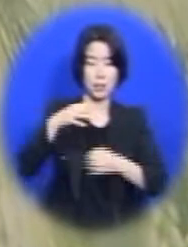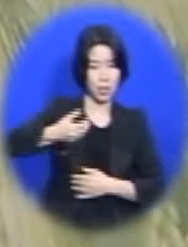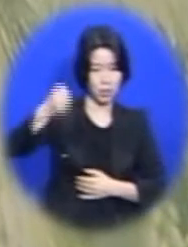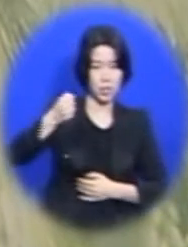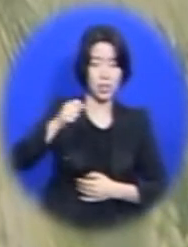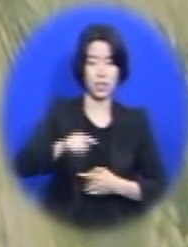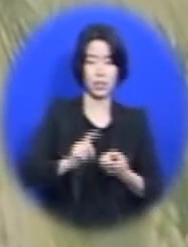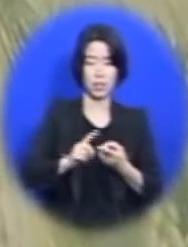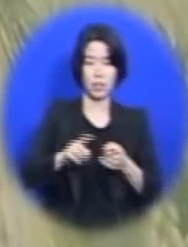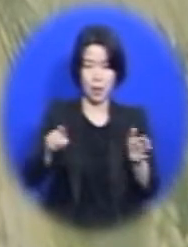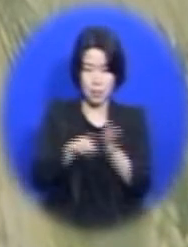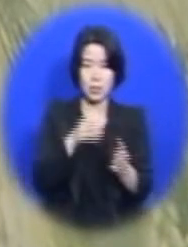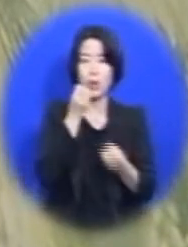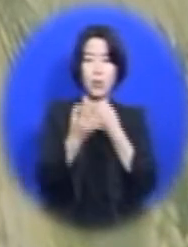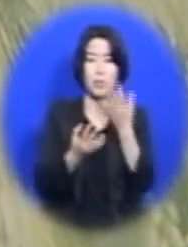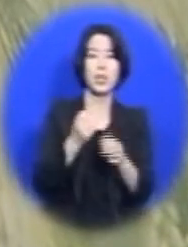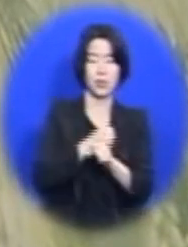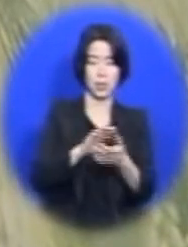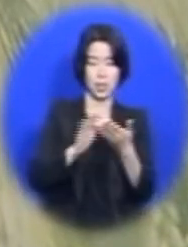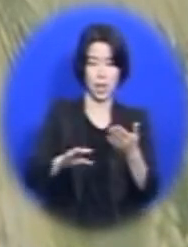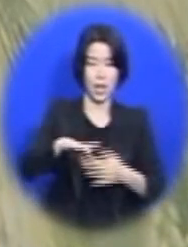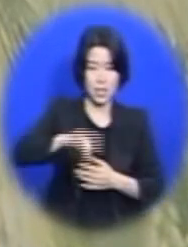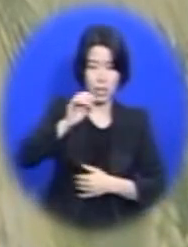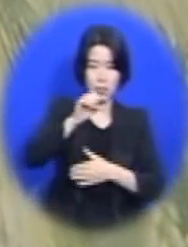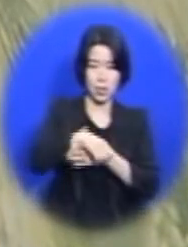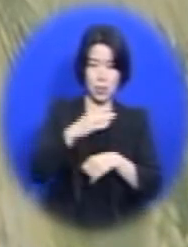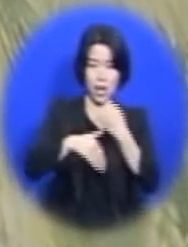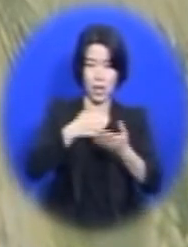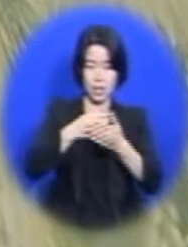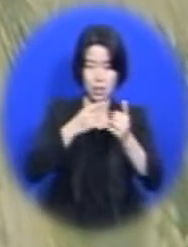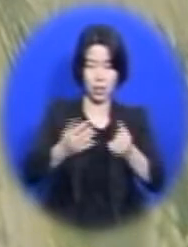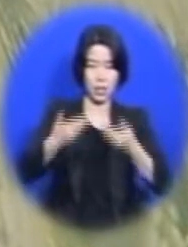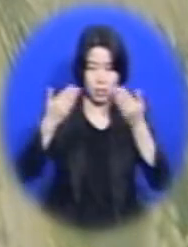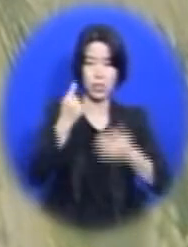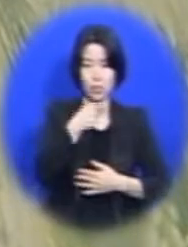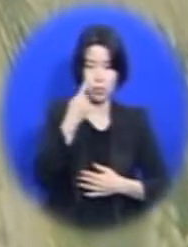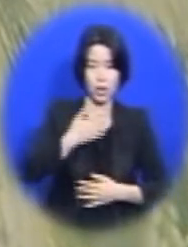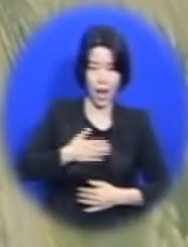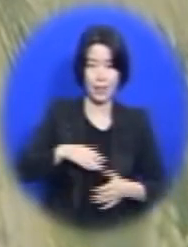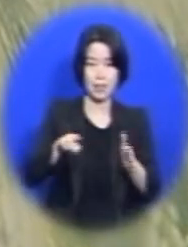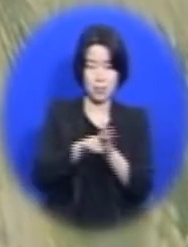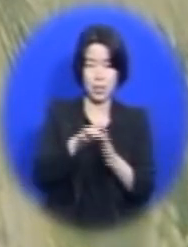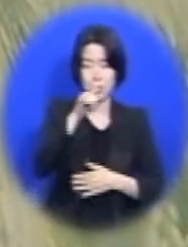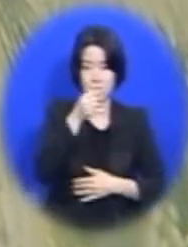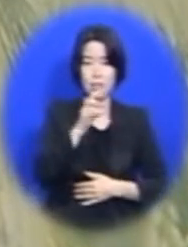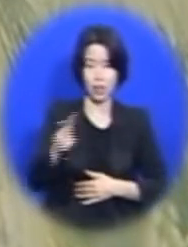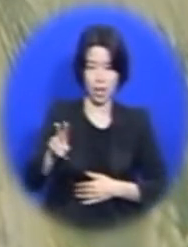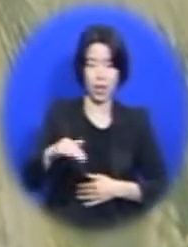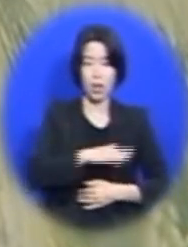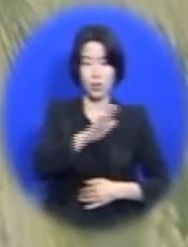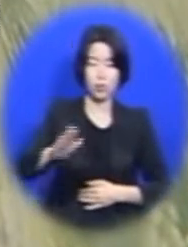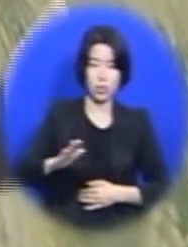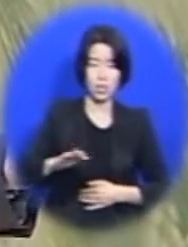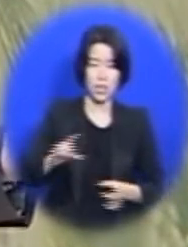하는 믿음의 고백이라는 거예요. 첫 열매를 하나님께 드릴 줄 아는 믿음이 있어야 우리의